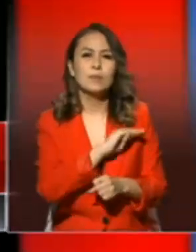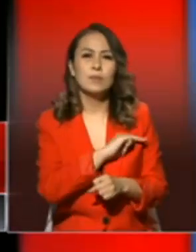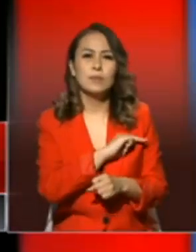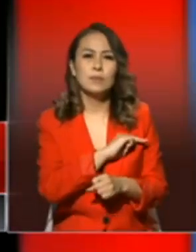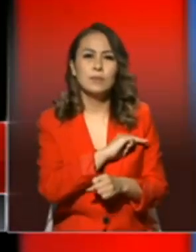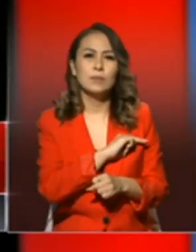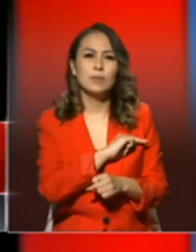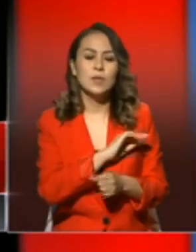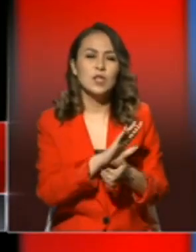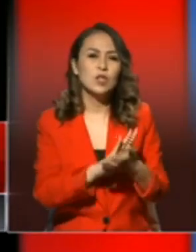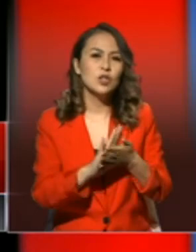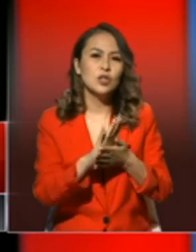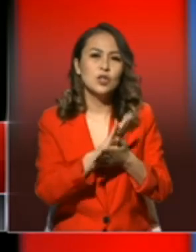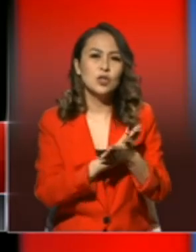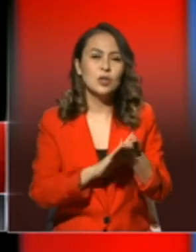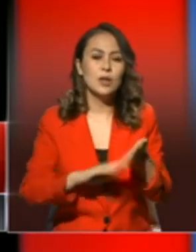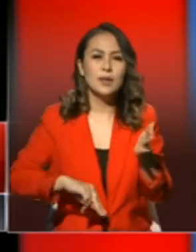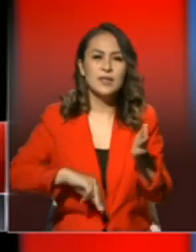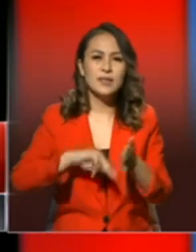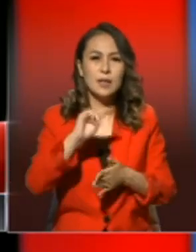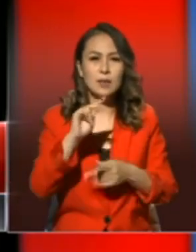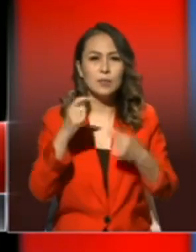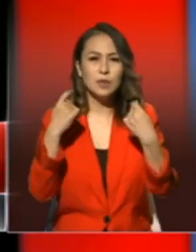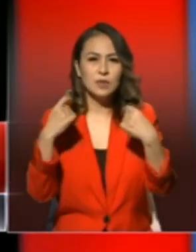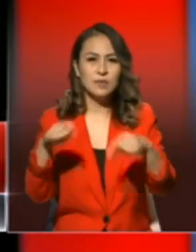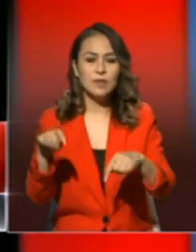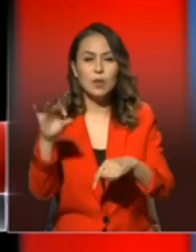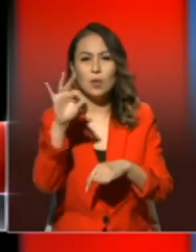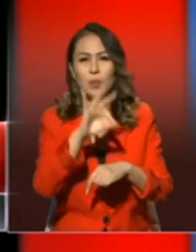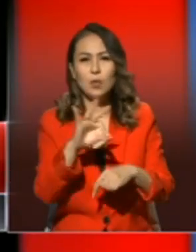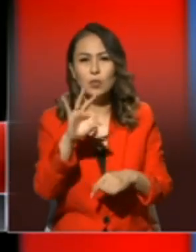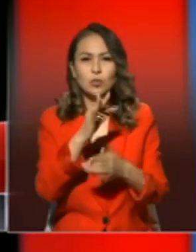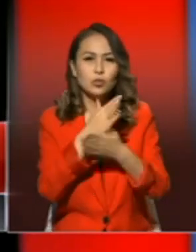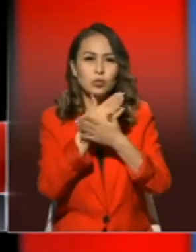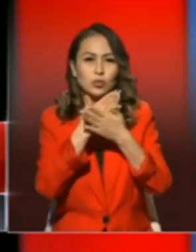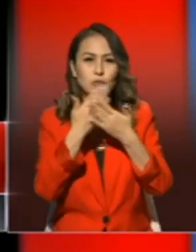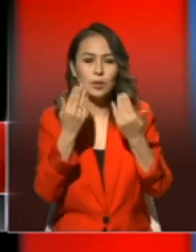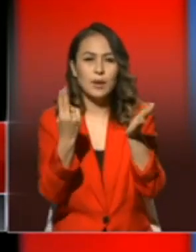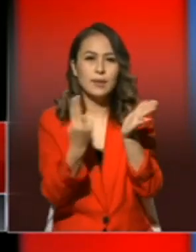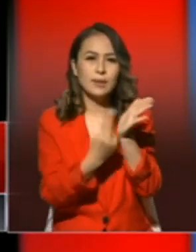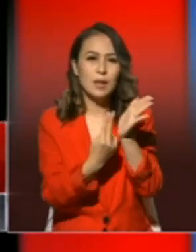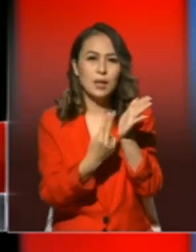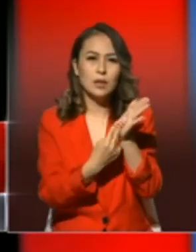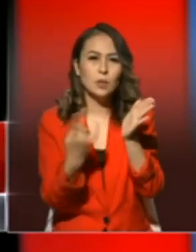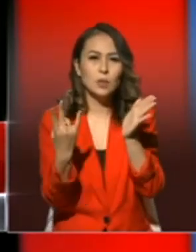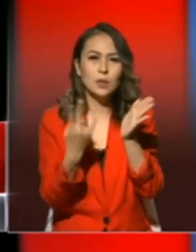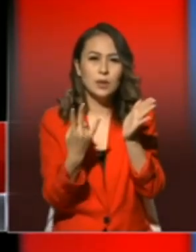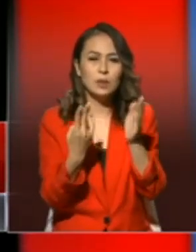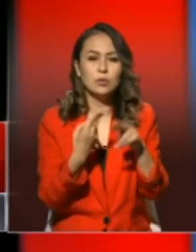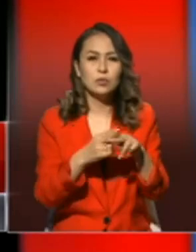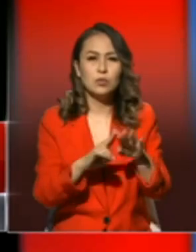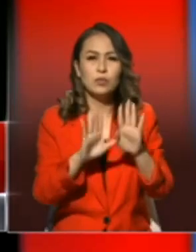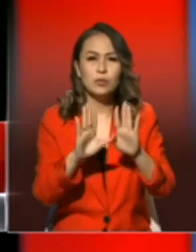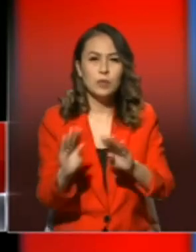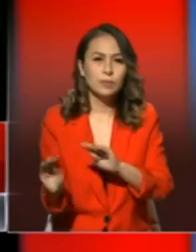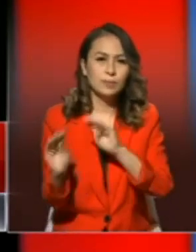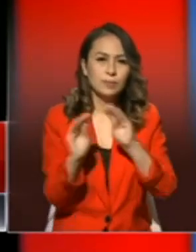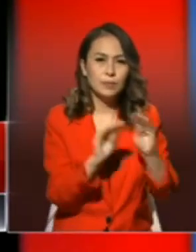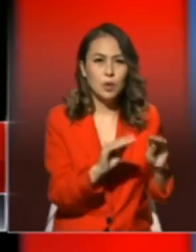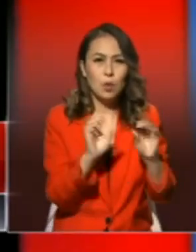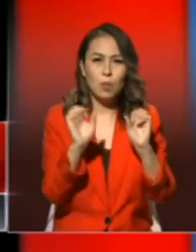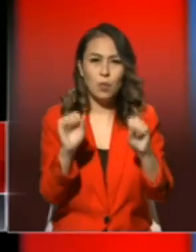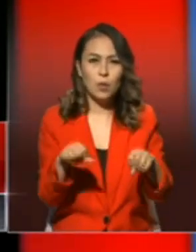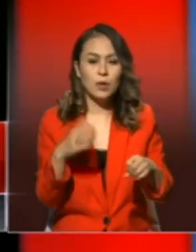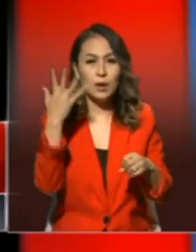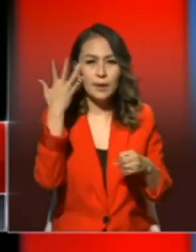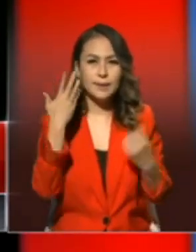мынау ешқандай сатып алу сату деген сату жоқтығын дәлелдеу керек. Сол кезде ғана трансплантация жүріледі, ол